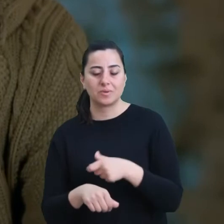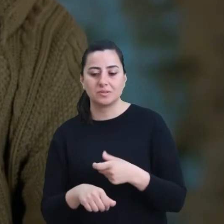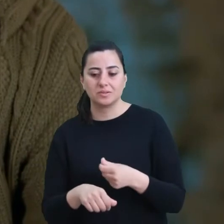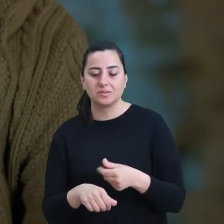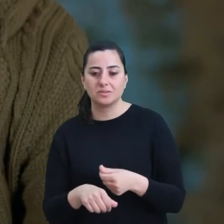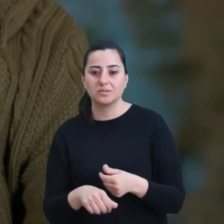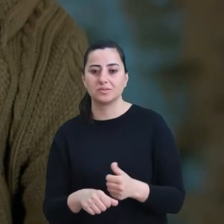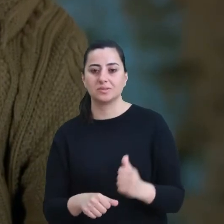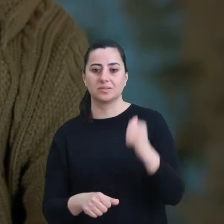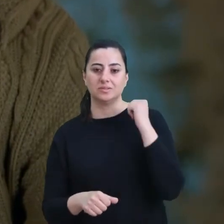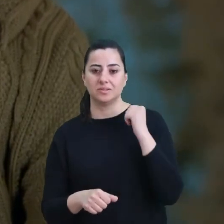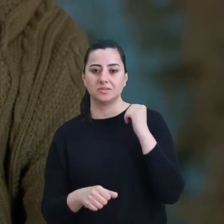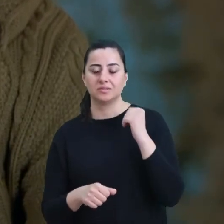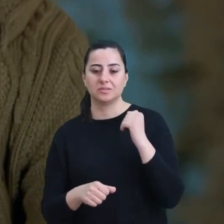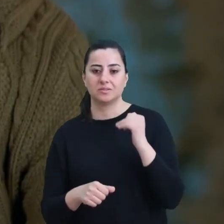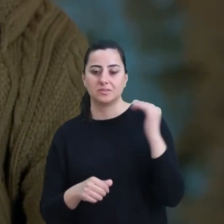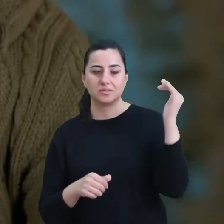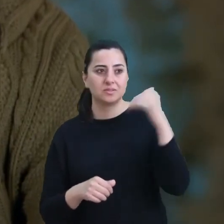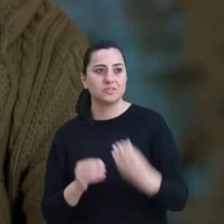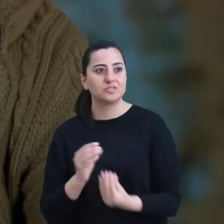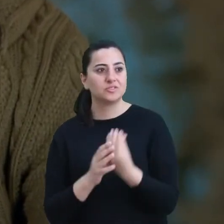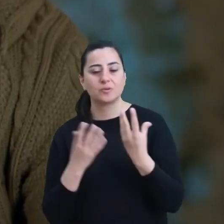Şuradan bir yerlerden geliverile.